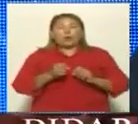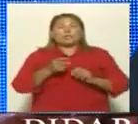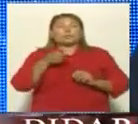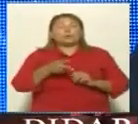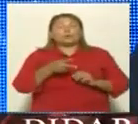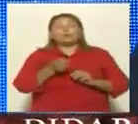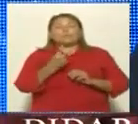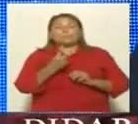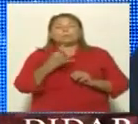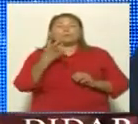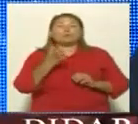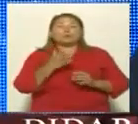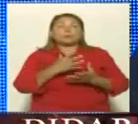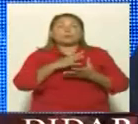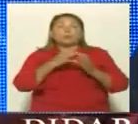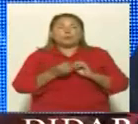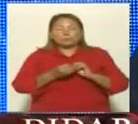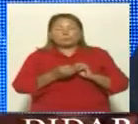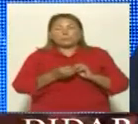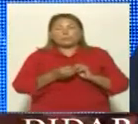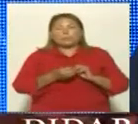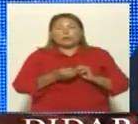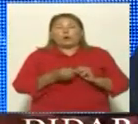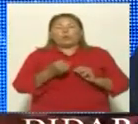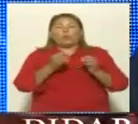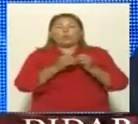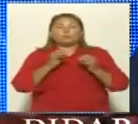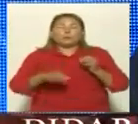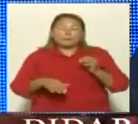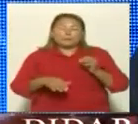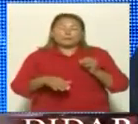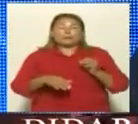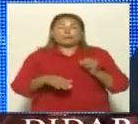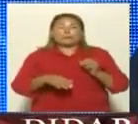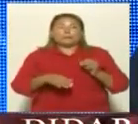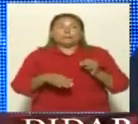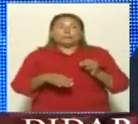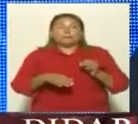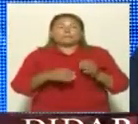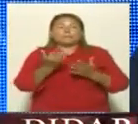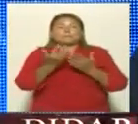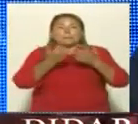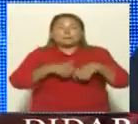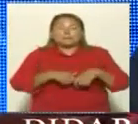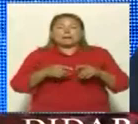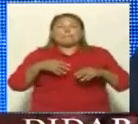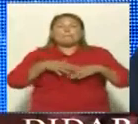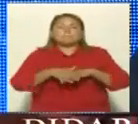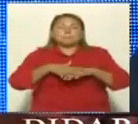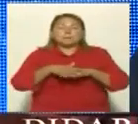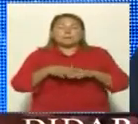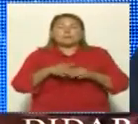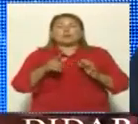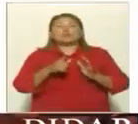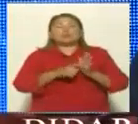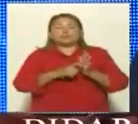12 560, үшінші орында ақпараттық коммуникациялық бағыты 10 000-нан астам, және жаратылыстану, статистика және математикаға 7 300-ге жуық